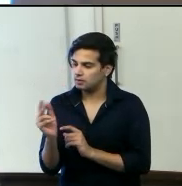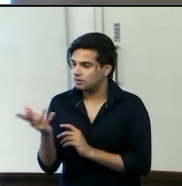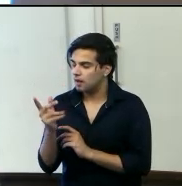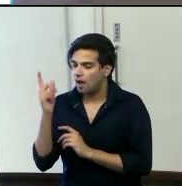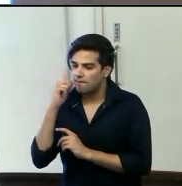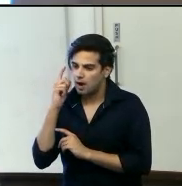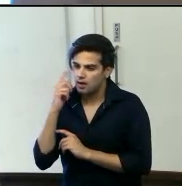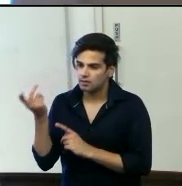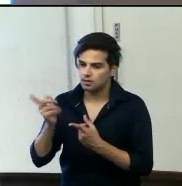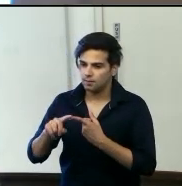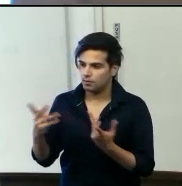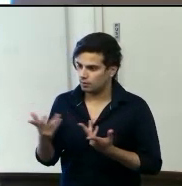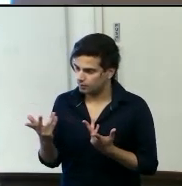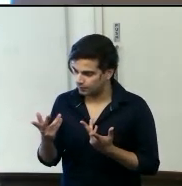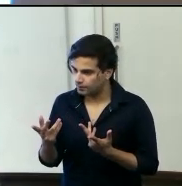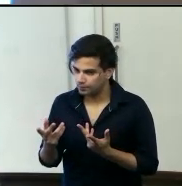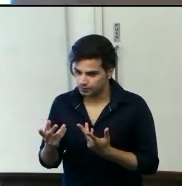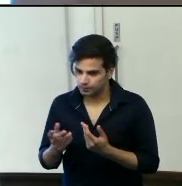the sound?